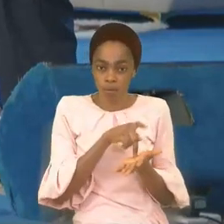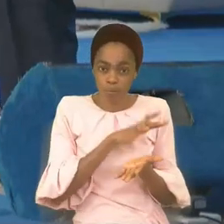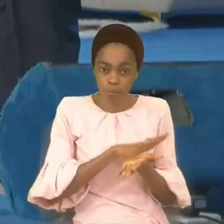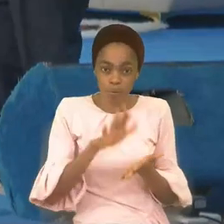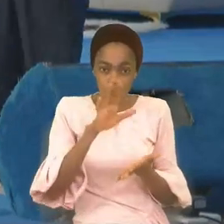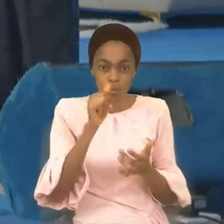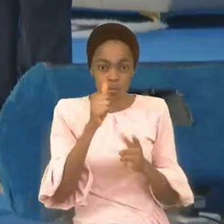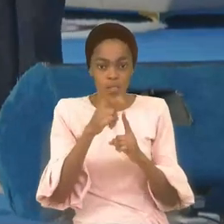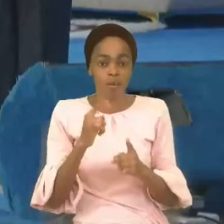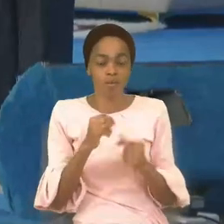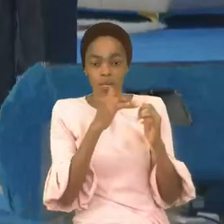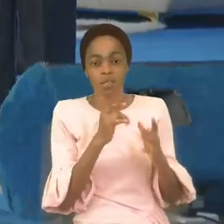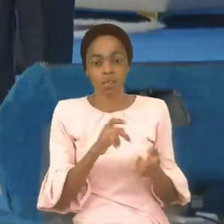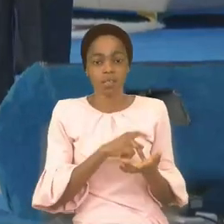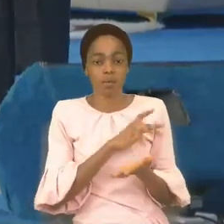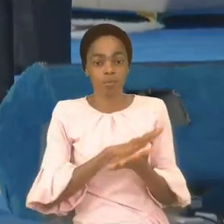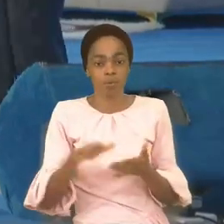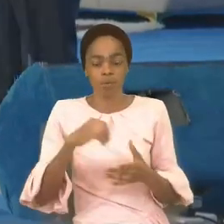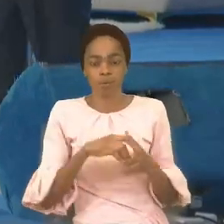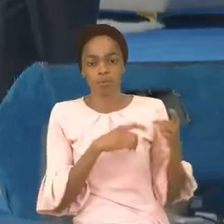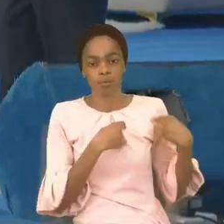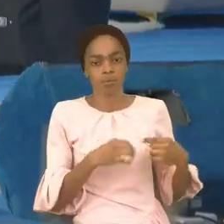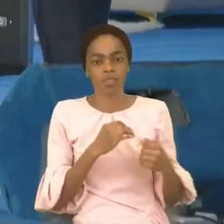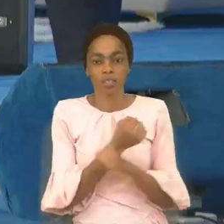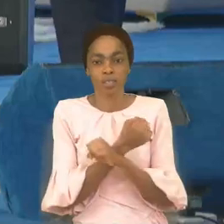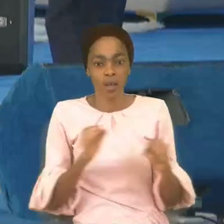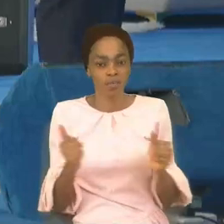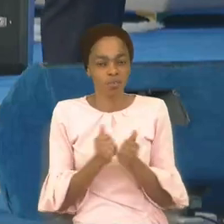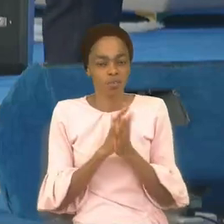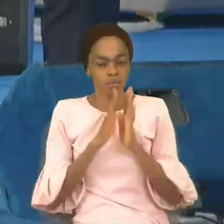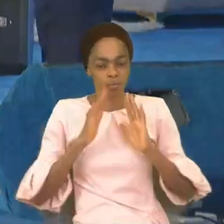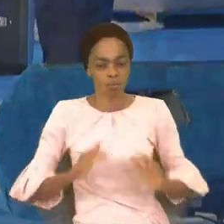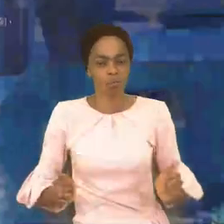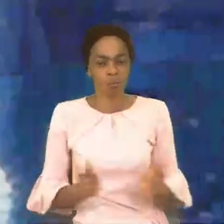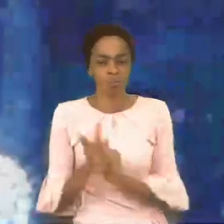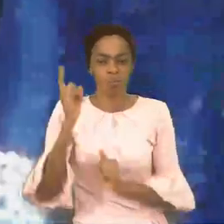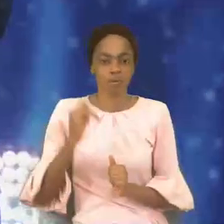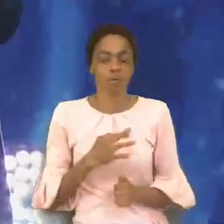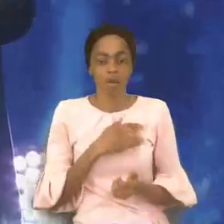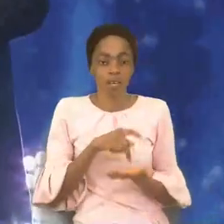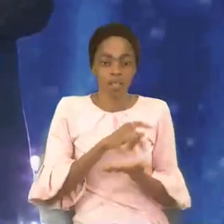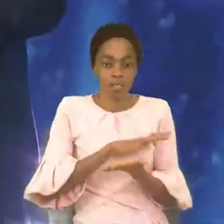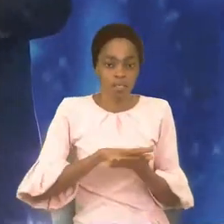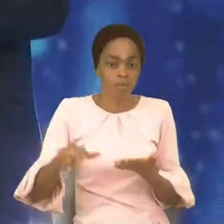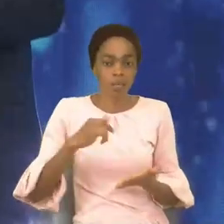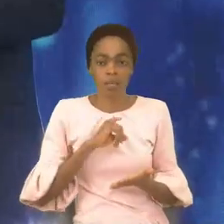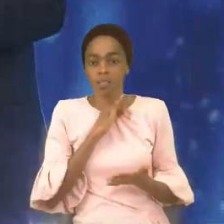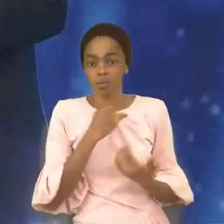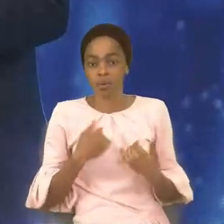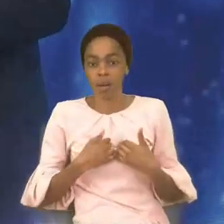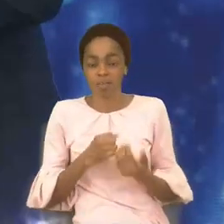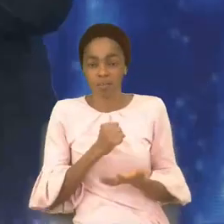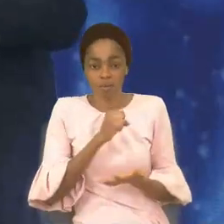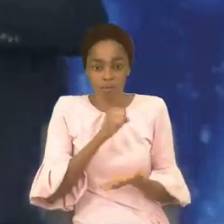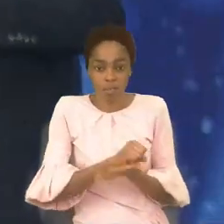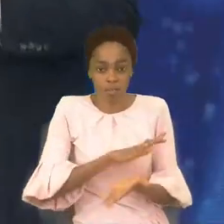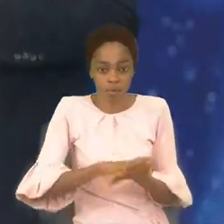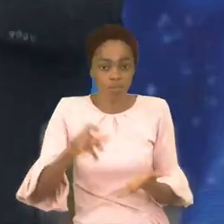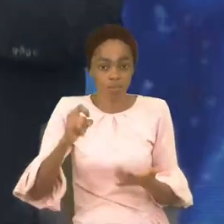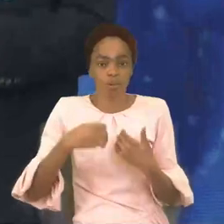Heureux ceux qui ont le cœur pur, le salut, la paix avec Dieu, la sanctification, la pureté du cœur.